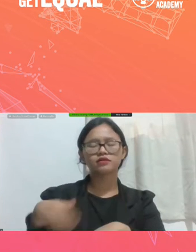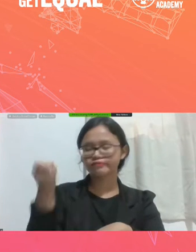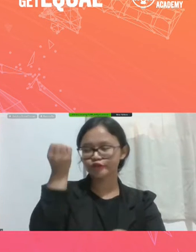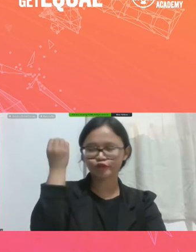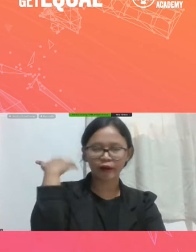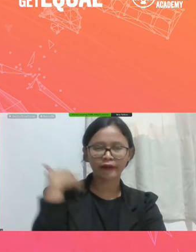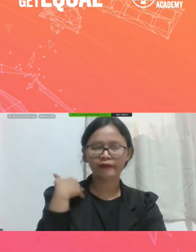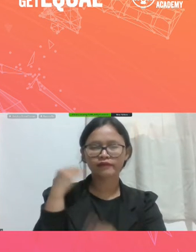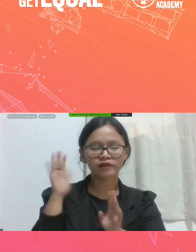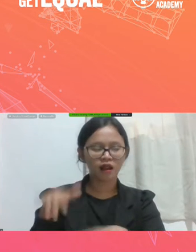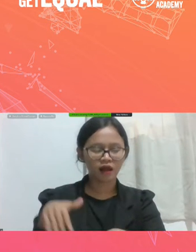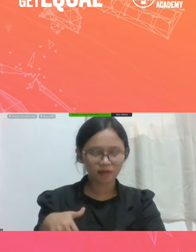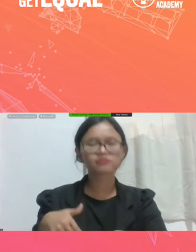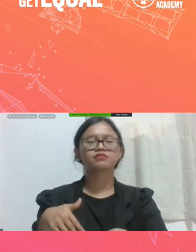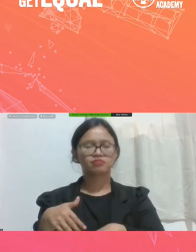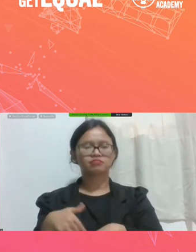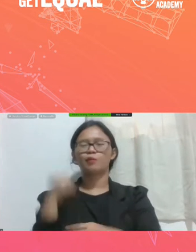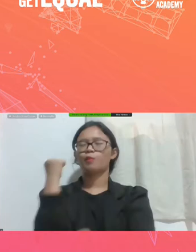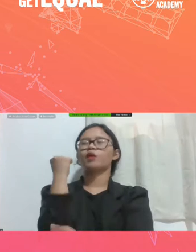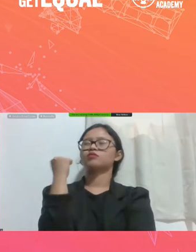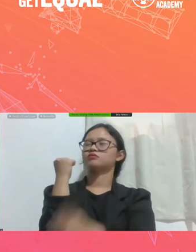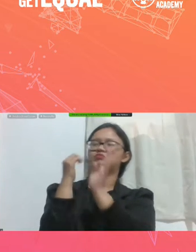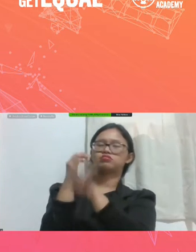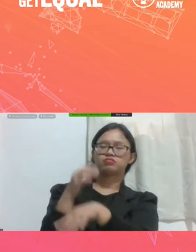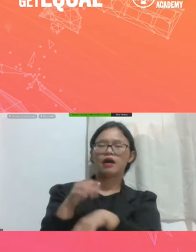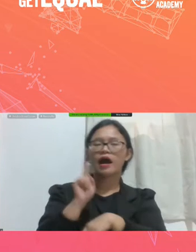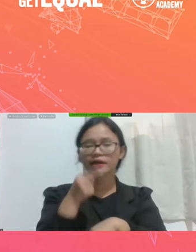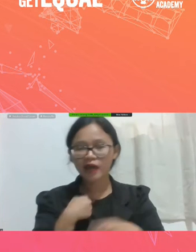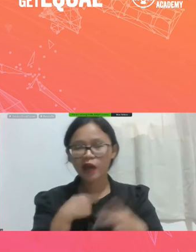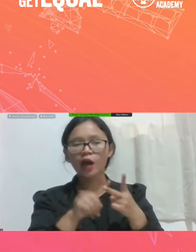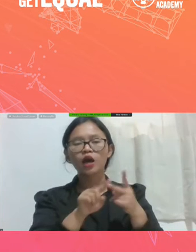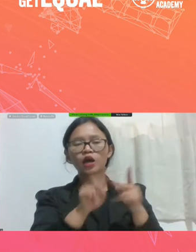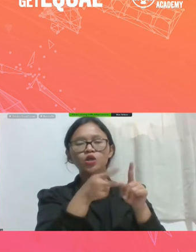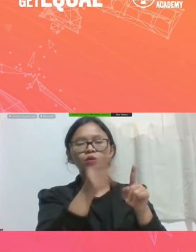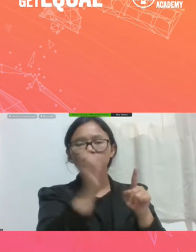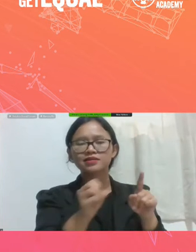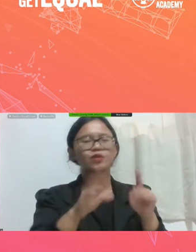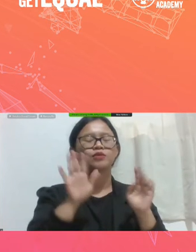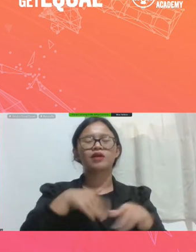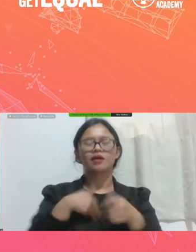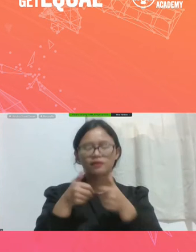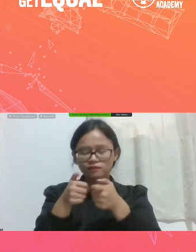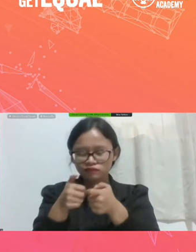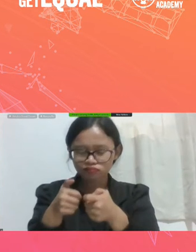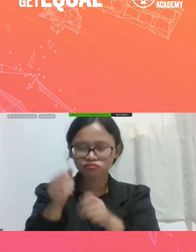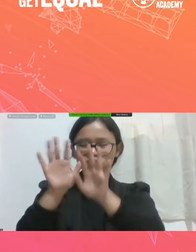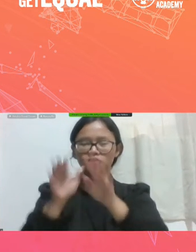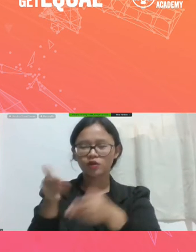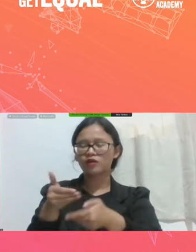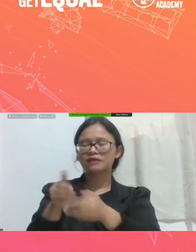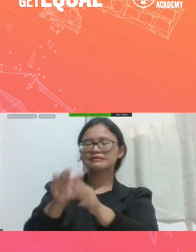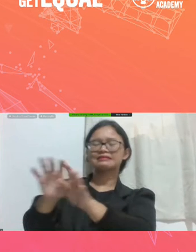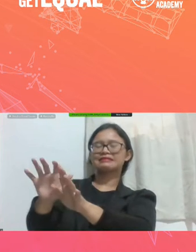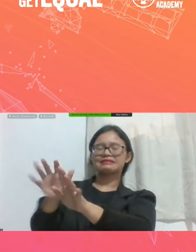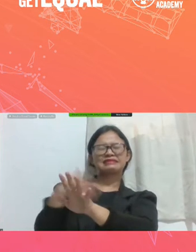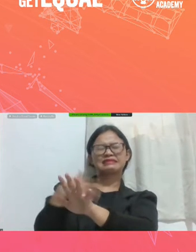mau meladeni gitu ya pelakunya. Ada juga yang lebih jarang, mereka mengurangi aktivitasnya di dunia online. Kemudian ada